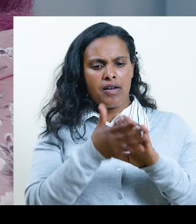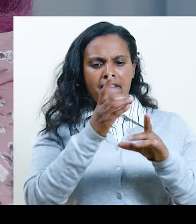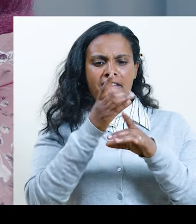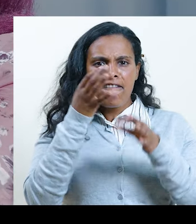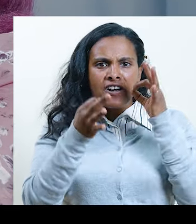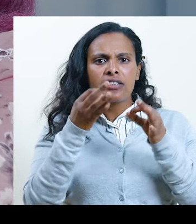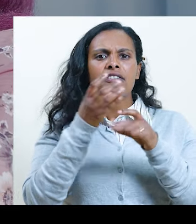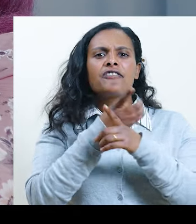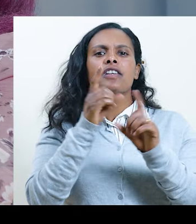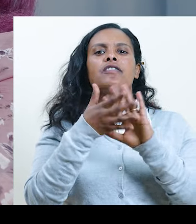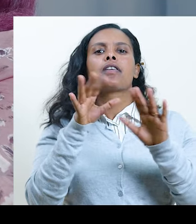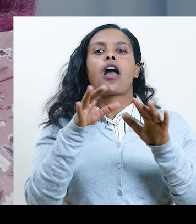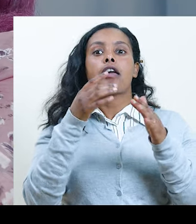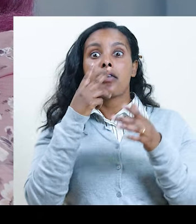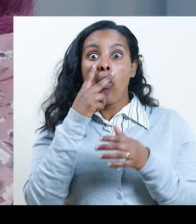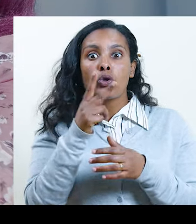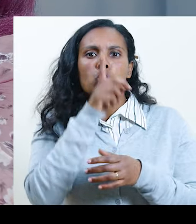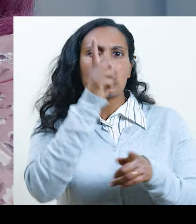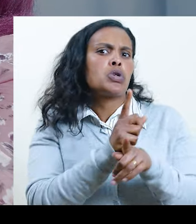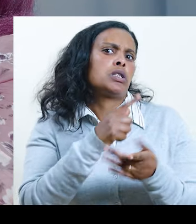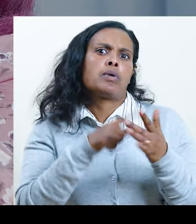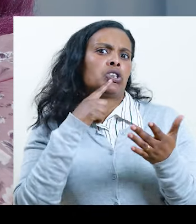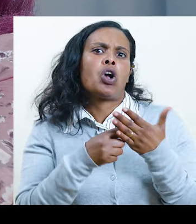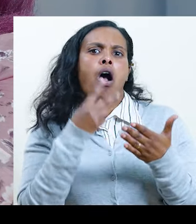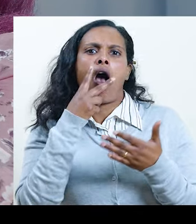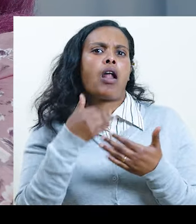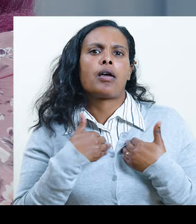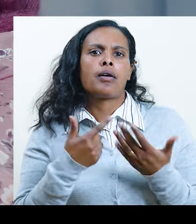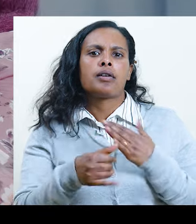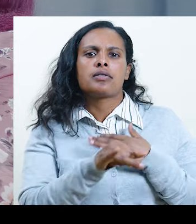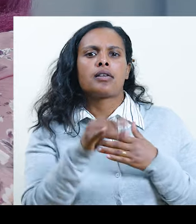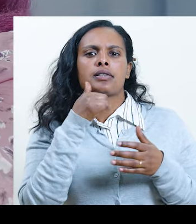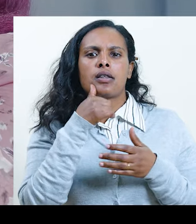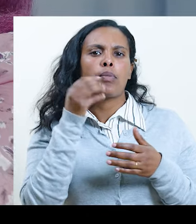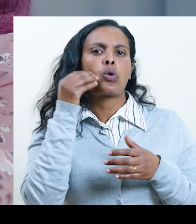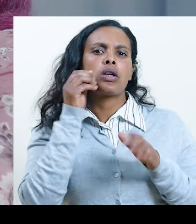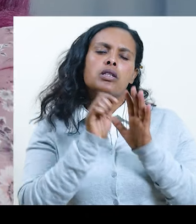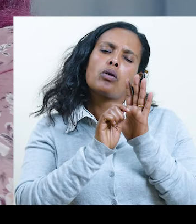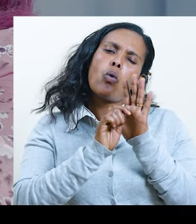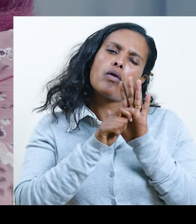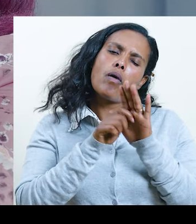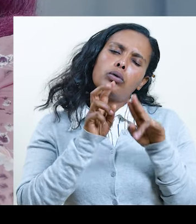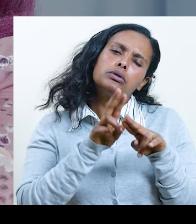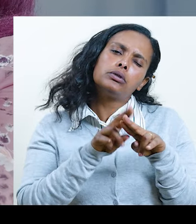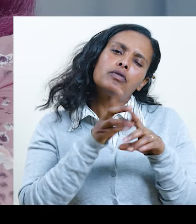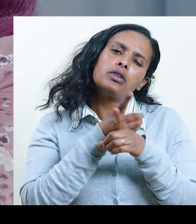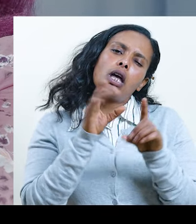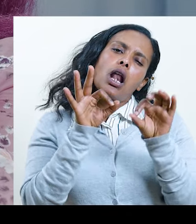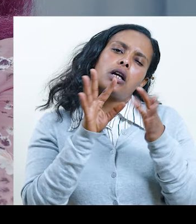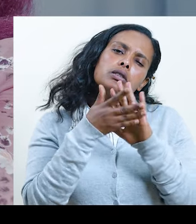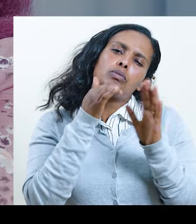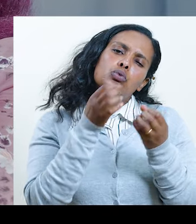የኔ ፍርድ ፍትፈልጋለሁ ብዬ ቤትኩ ሰዓት ያየሁት ሁኔታ ነው እንደዛ አይነት ሴት ቤቷን ዘግታ ቆልፋ